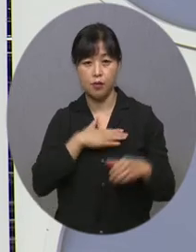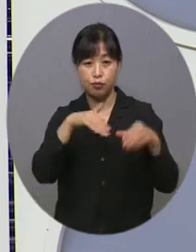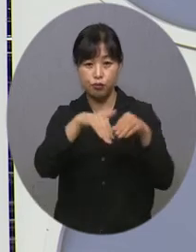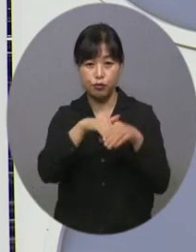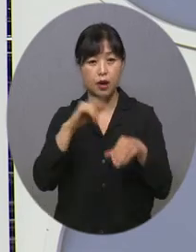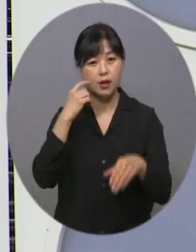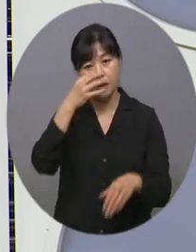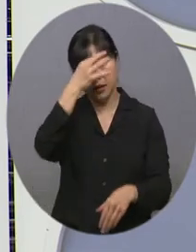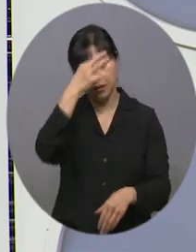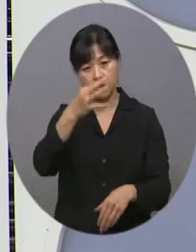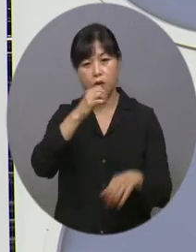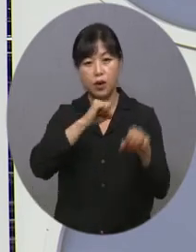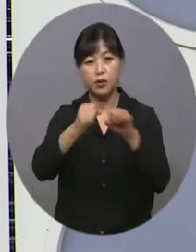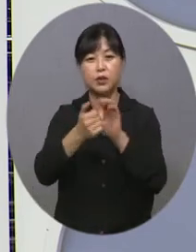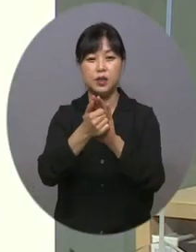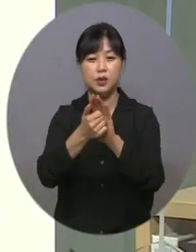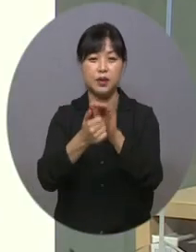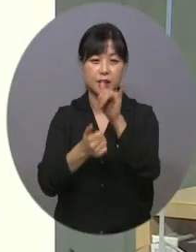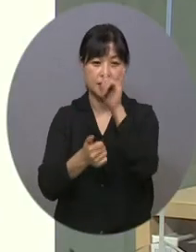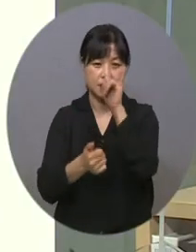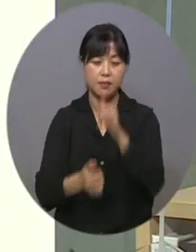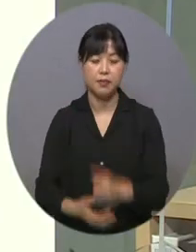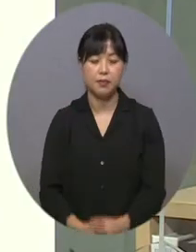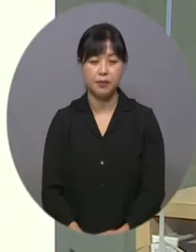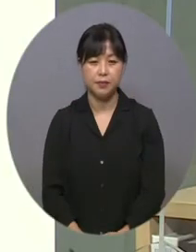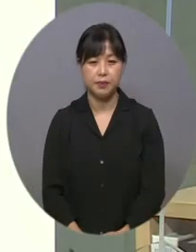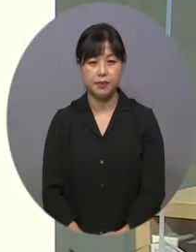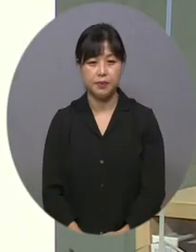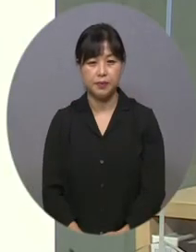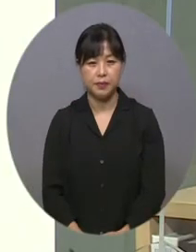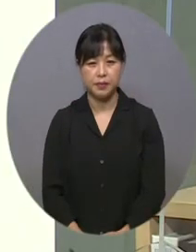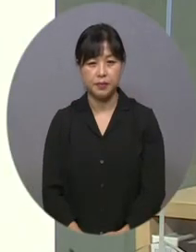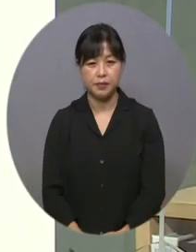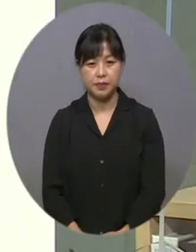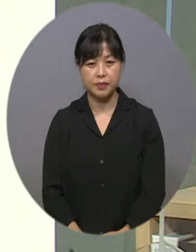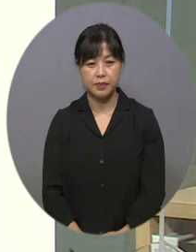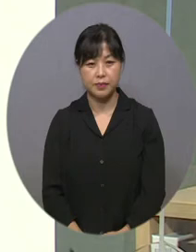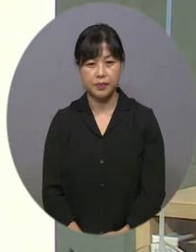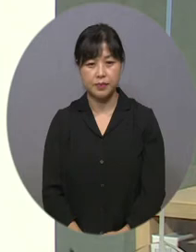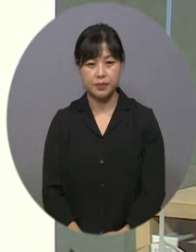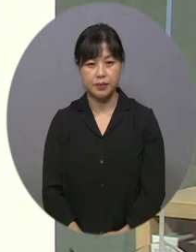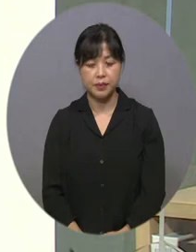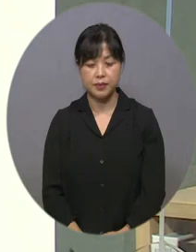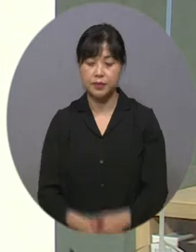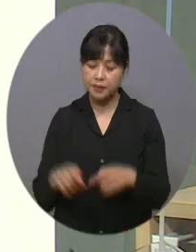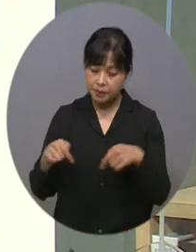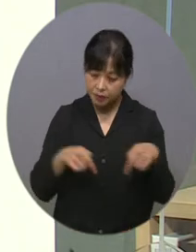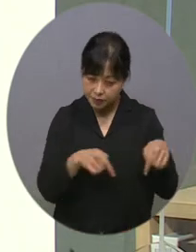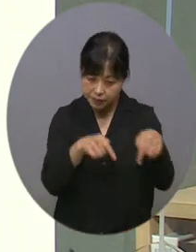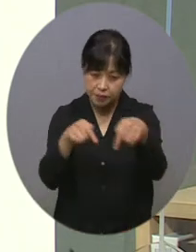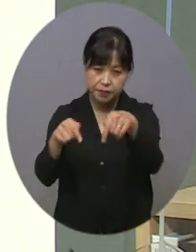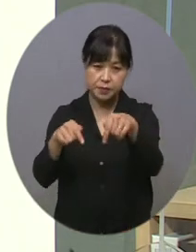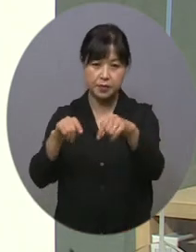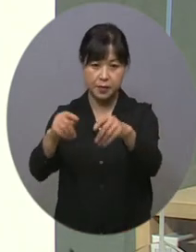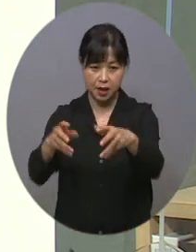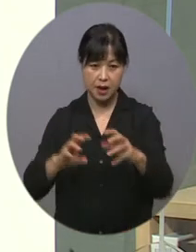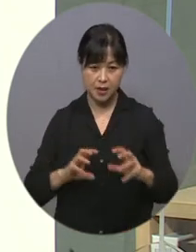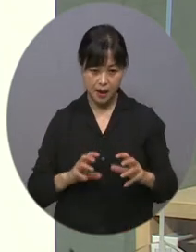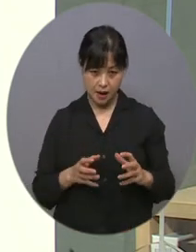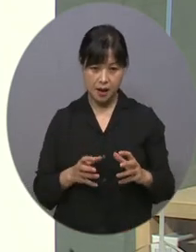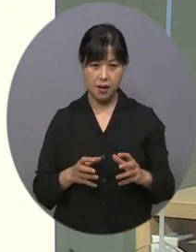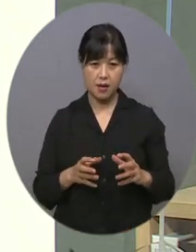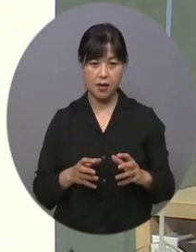활동 지원도 하고는 있습니다. 예. 그러니까 이제 예. 간접적으로 예. 여러 가지 이제 국가 대